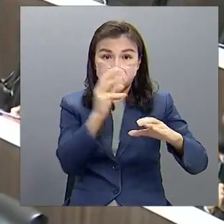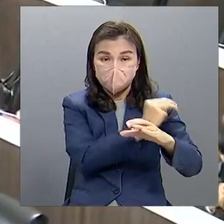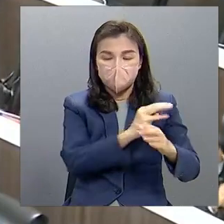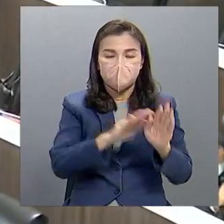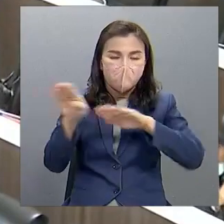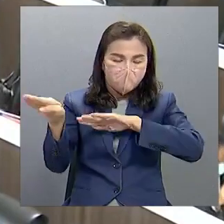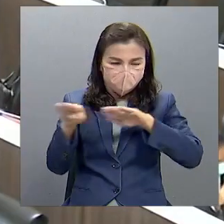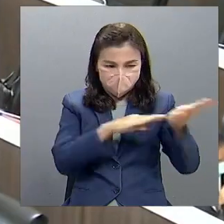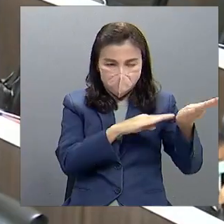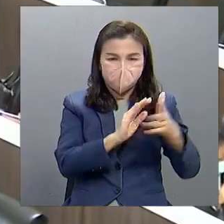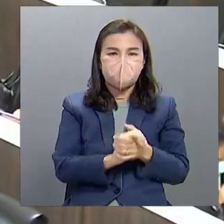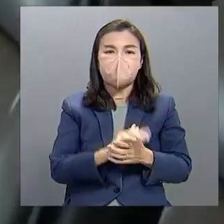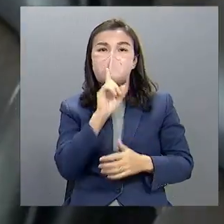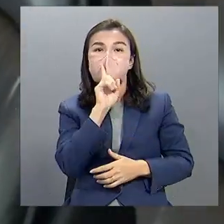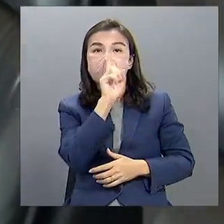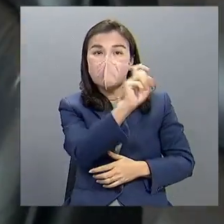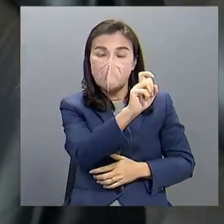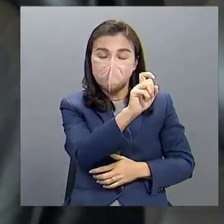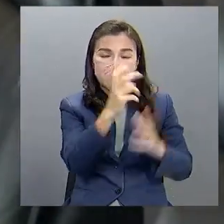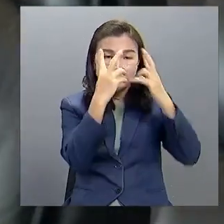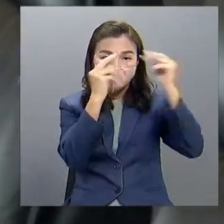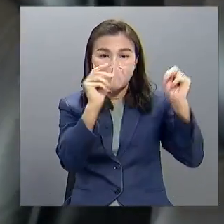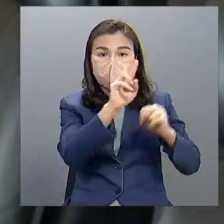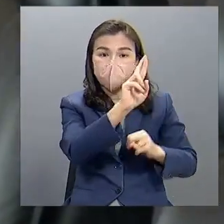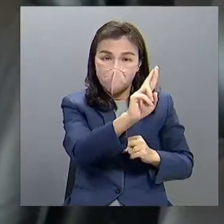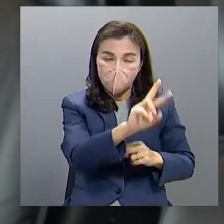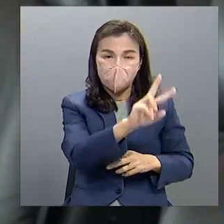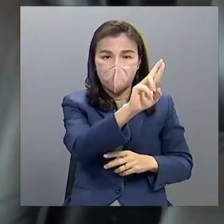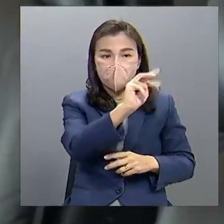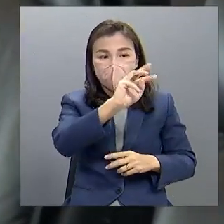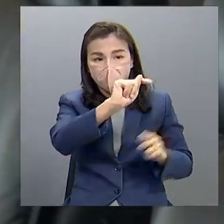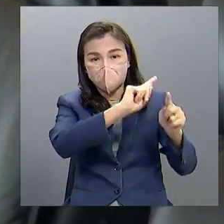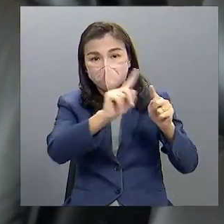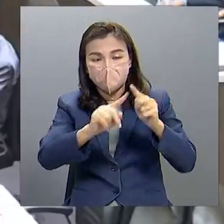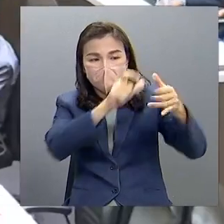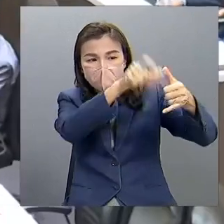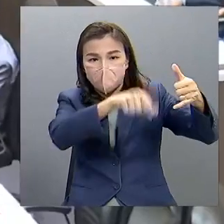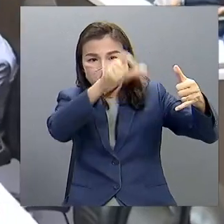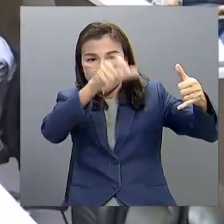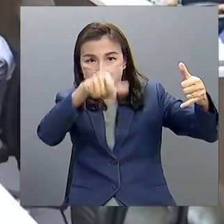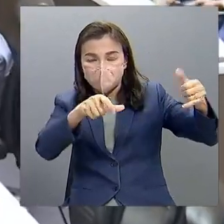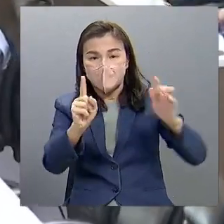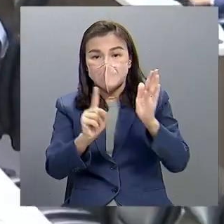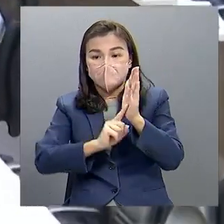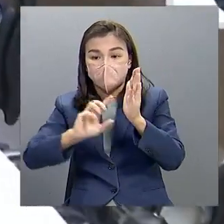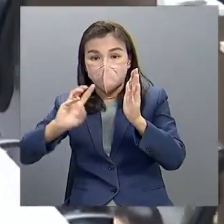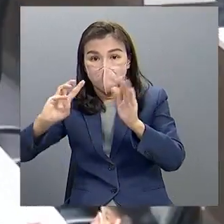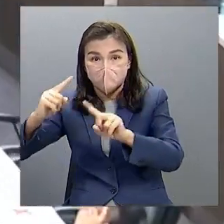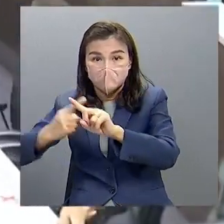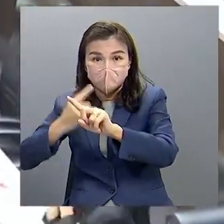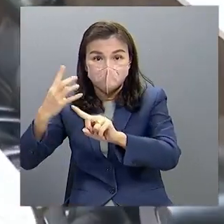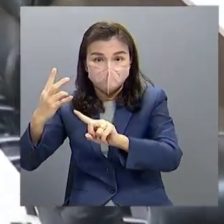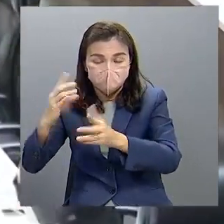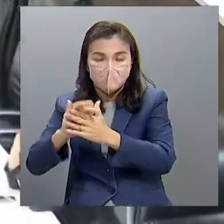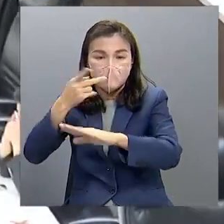ใจครั้งสุดท้ายของรัฐบาลพลเอกประยุทธ์จันทร์โอชาซึ่งในวันที่6กรกฎาคมนี้นะคะนายสุชาติตันเจริญรองประธานสภานะคะ